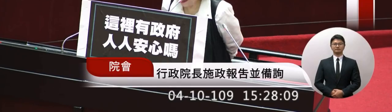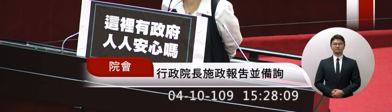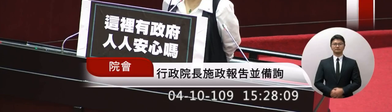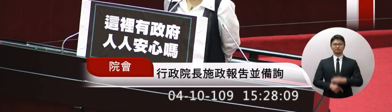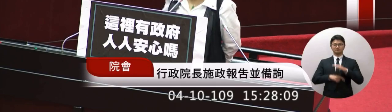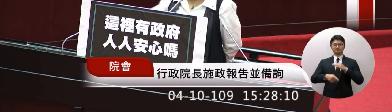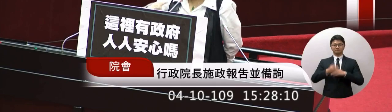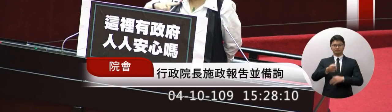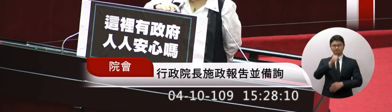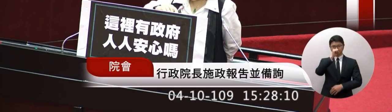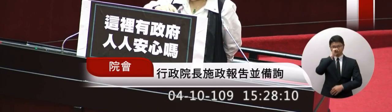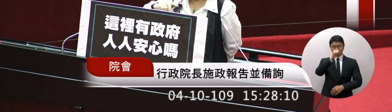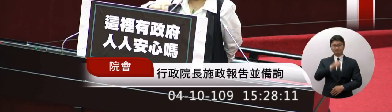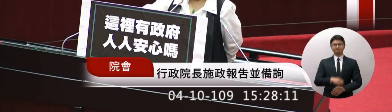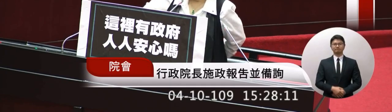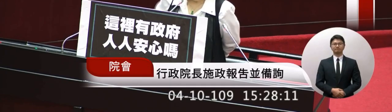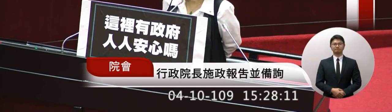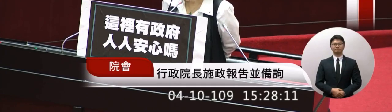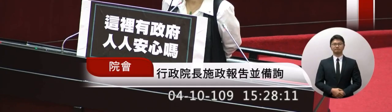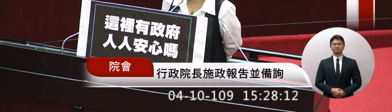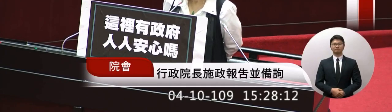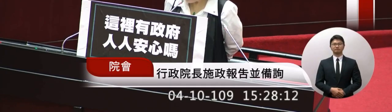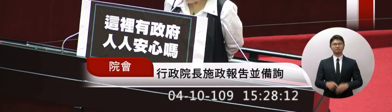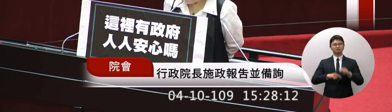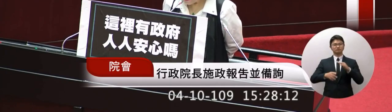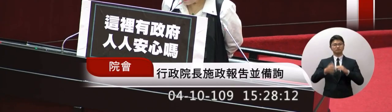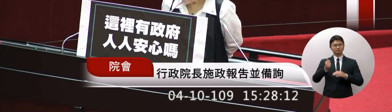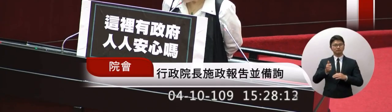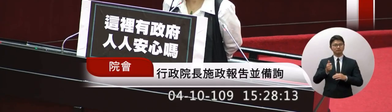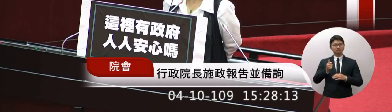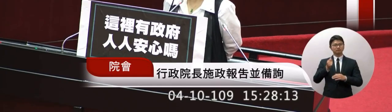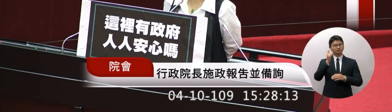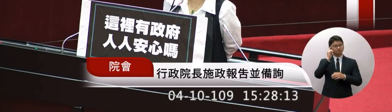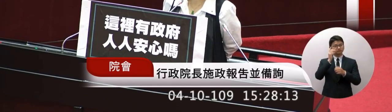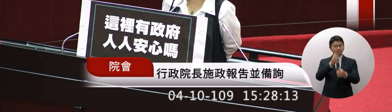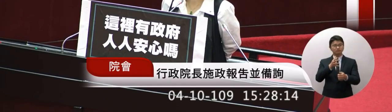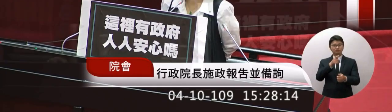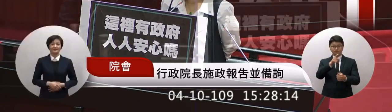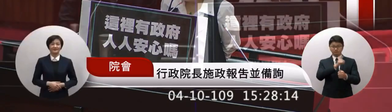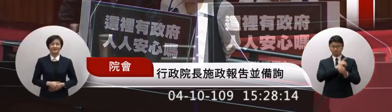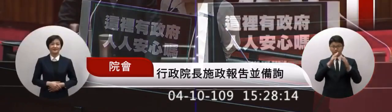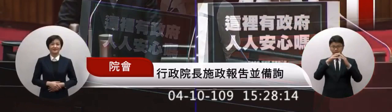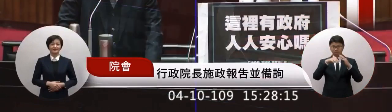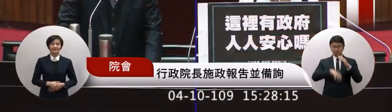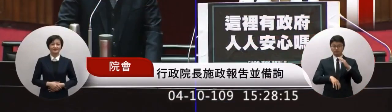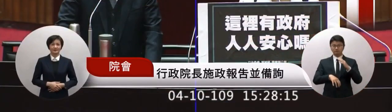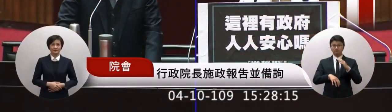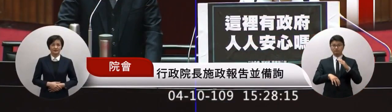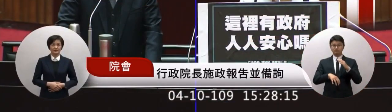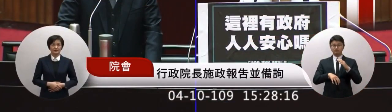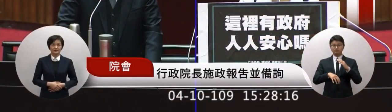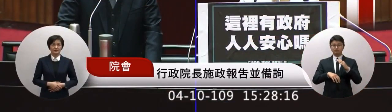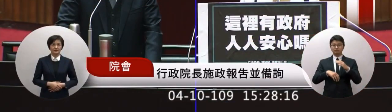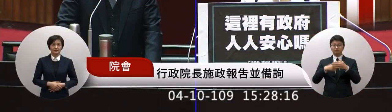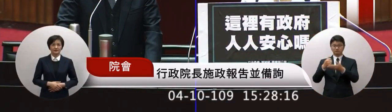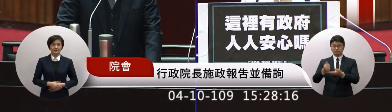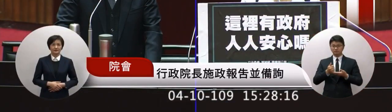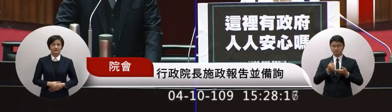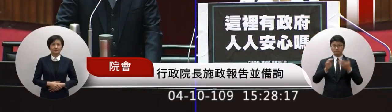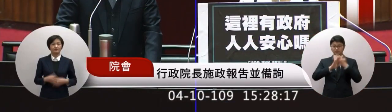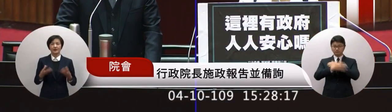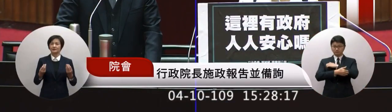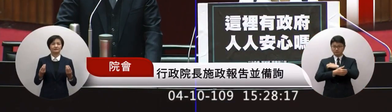院长好。 委员你好。 院长，请问您家里有没有请过外籍移工？ 没